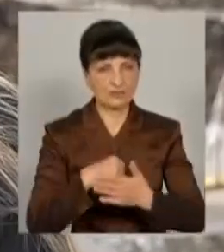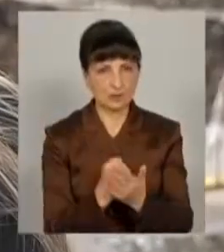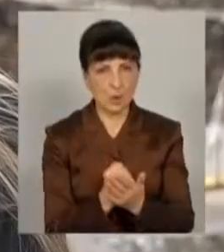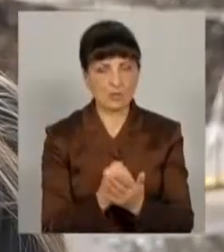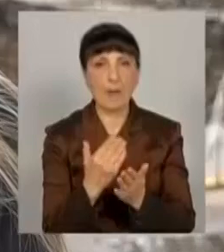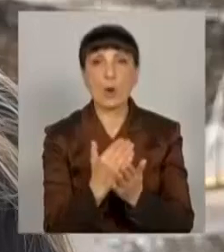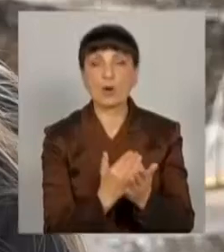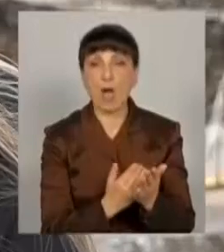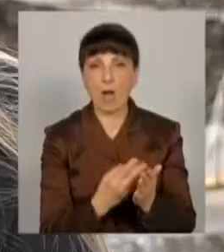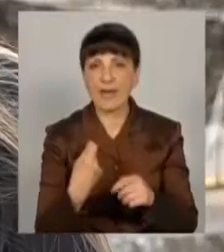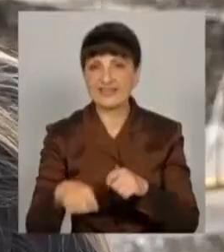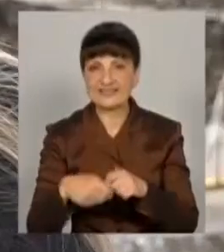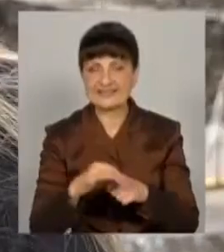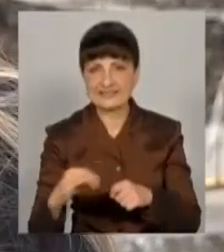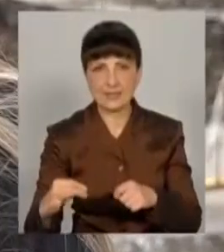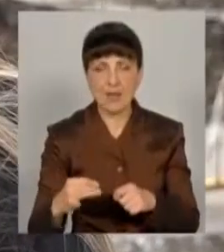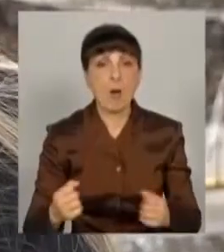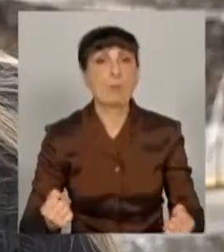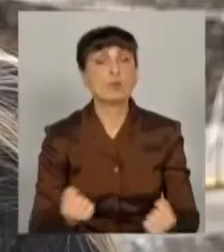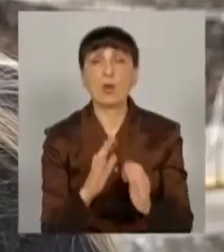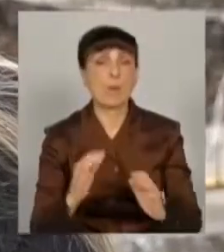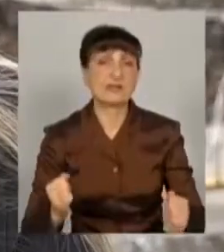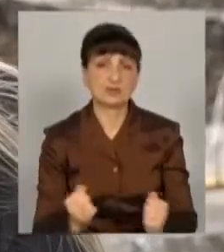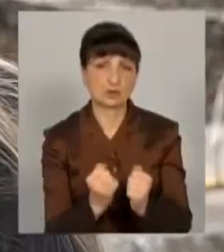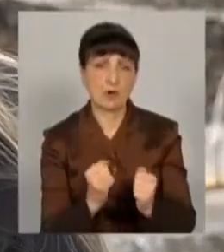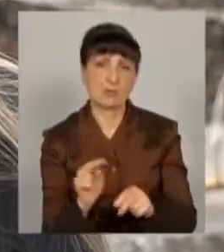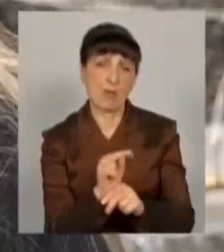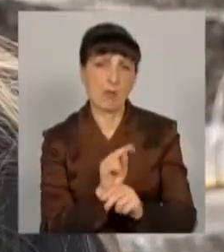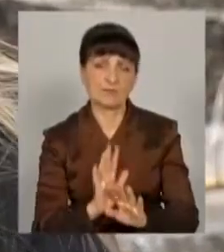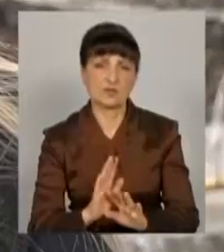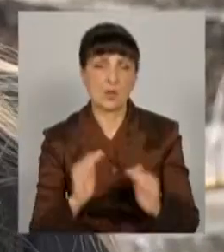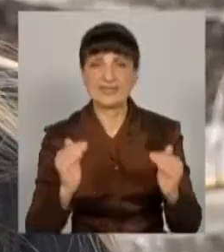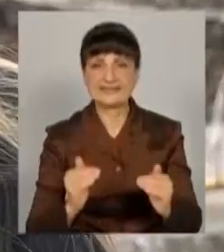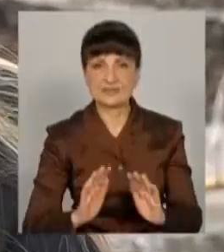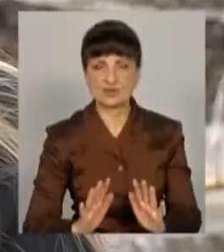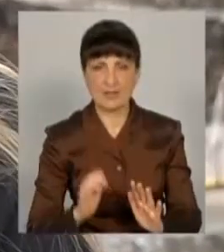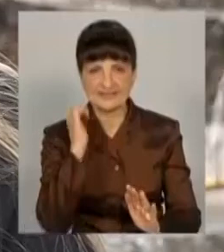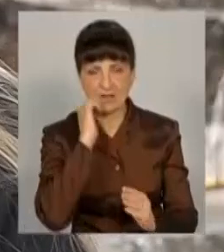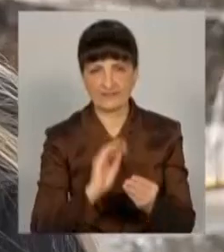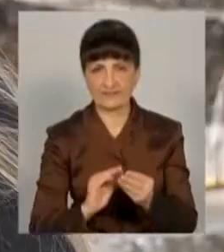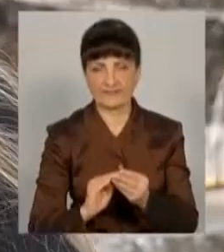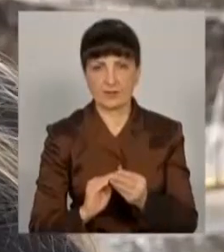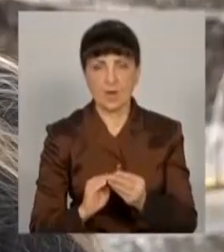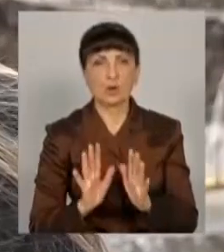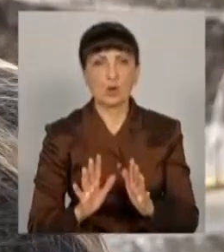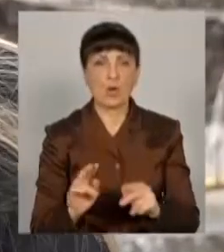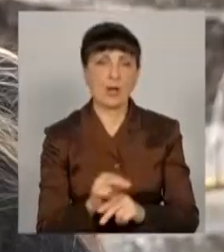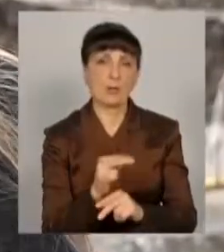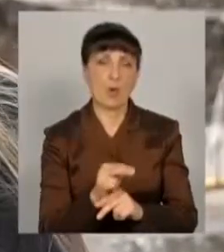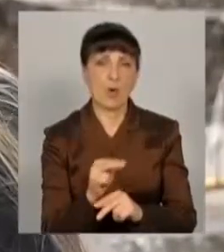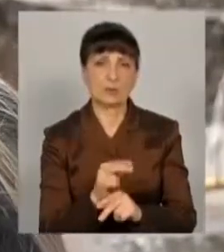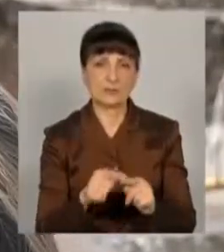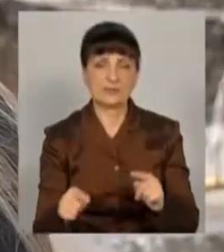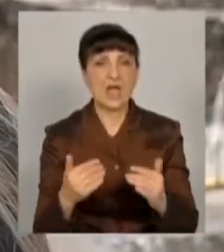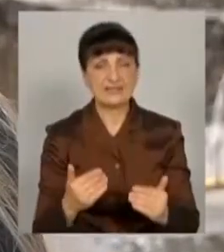инвестиционная программа предусматривала поддержание только износа, то есть оно не снижалось, а были возможности только поддержать износ,